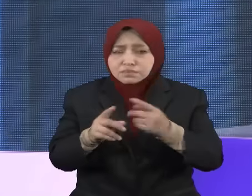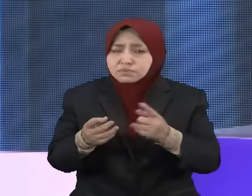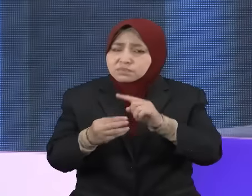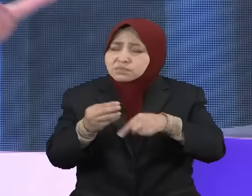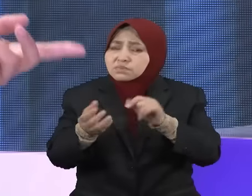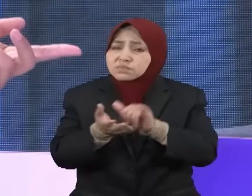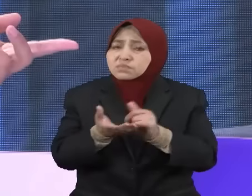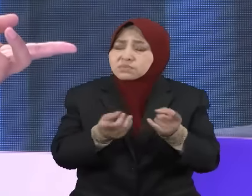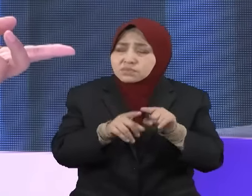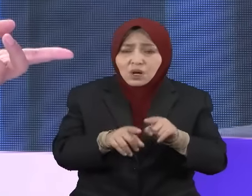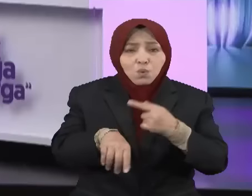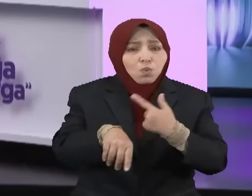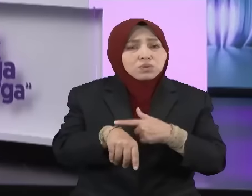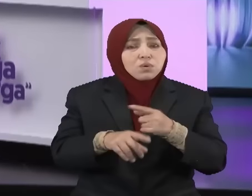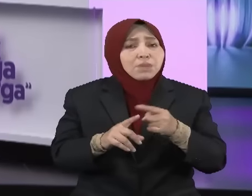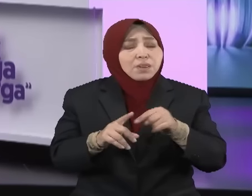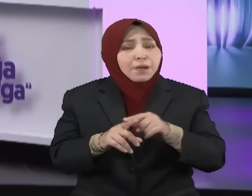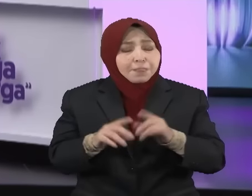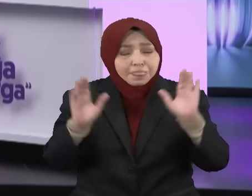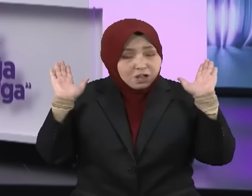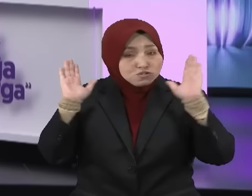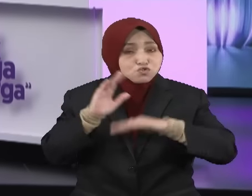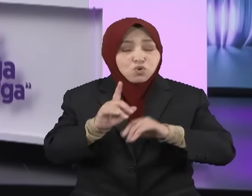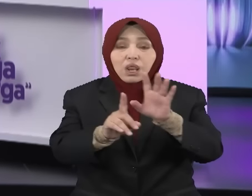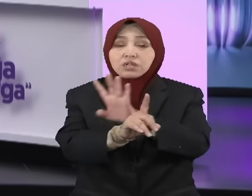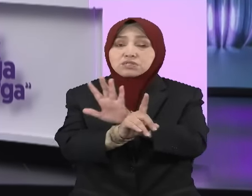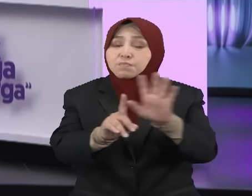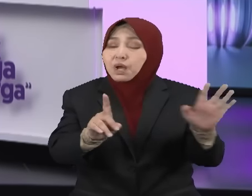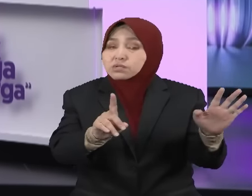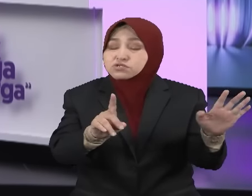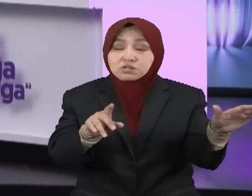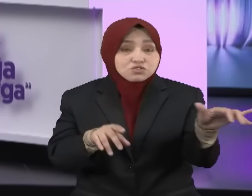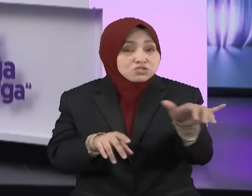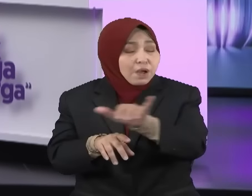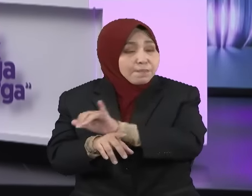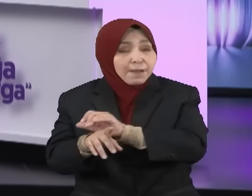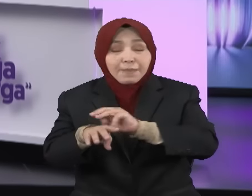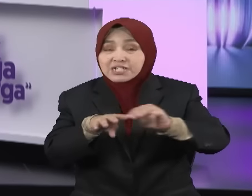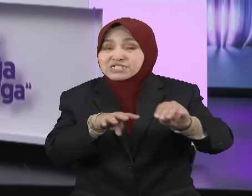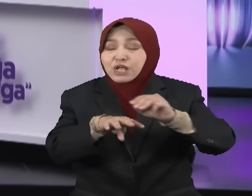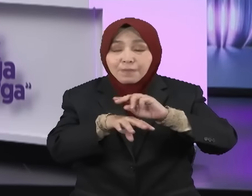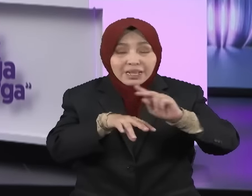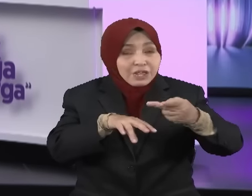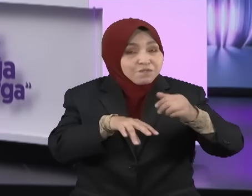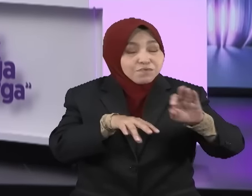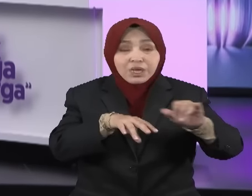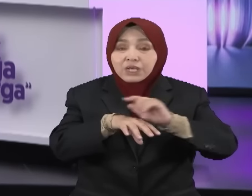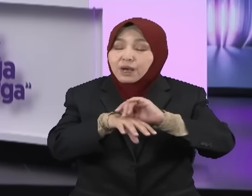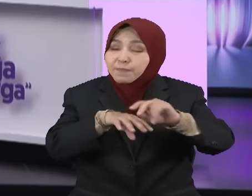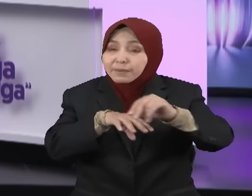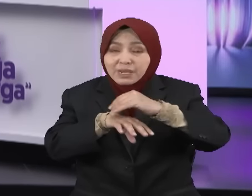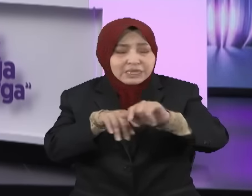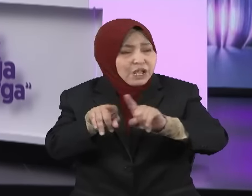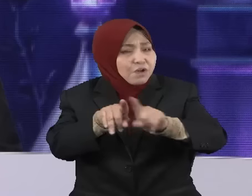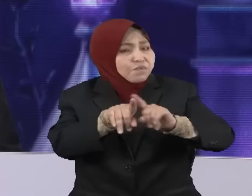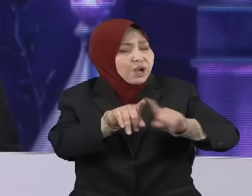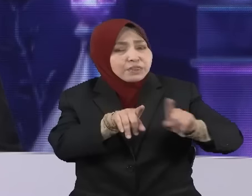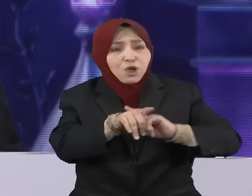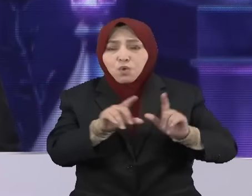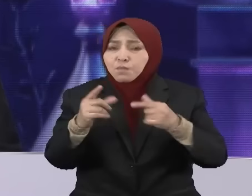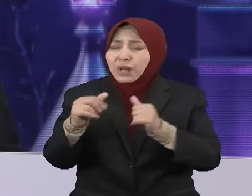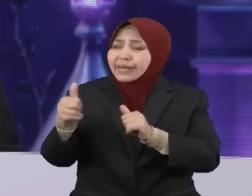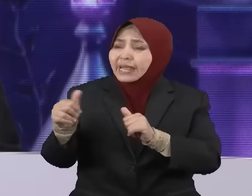berlaku? Sudah tentu waktu apa, Ustaz? Solat berjemaah. Solat jemaah semua sama. Mazhab Hanafi ke, Maliki ke, pelbagai orang kata